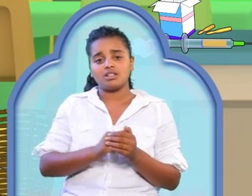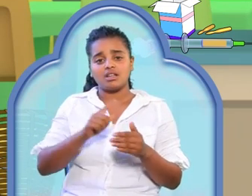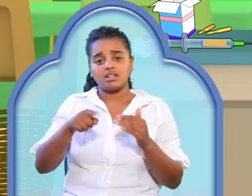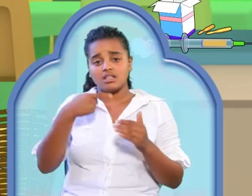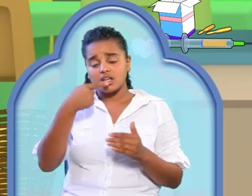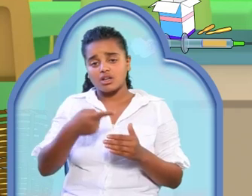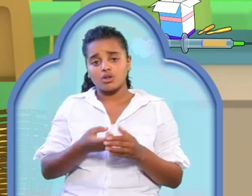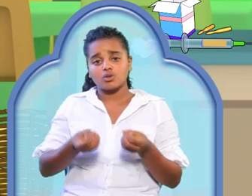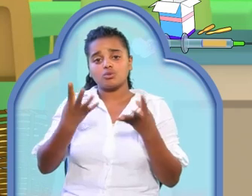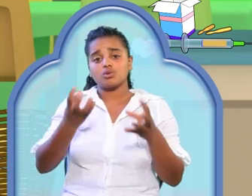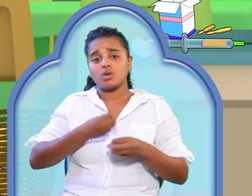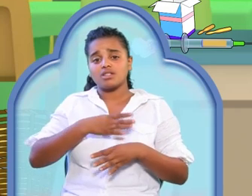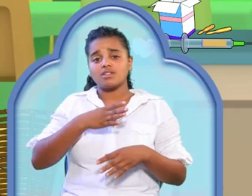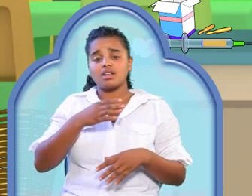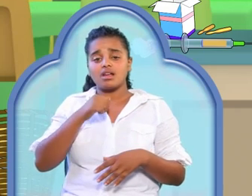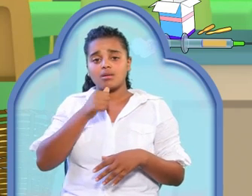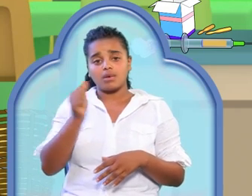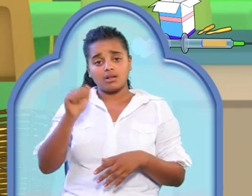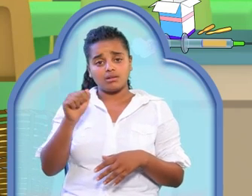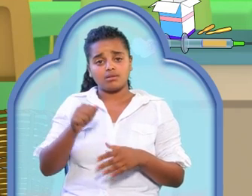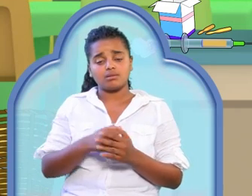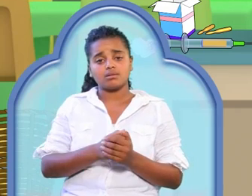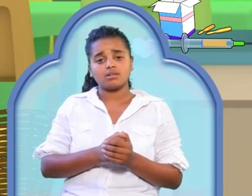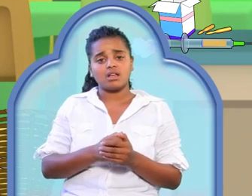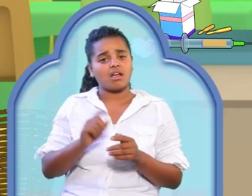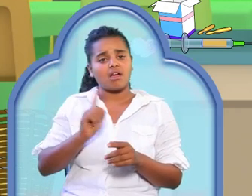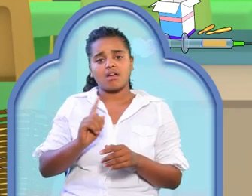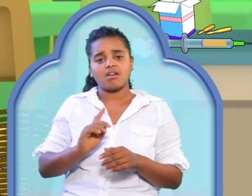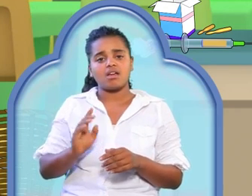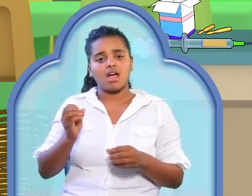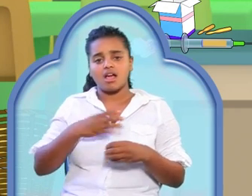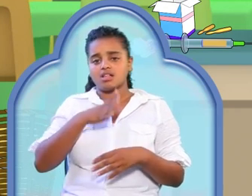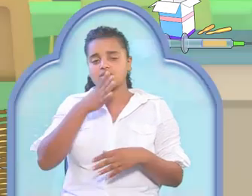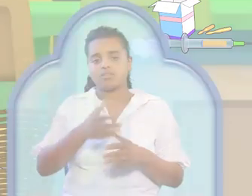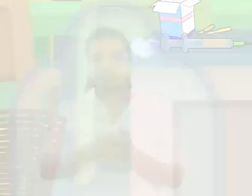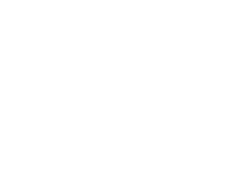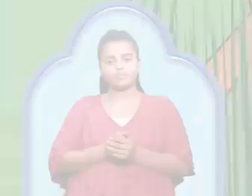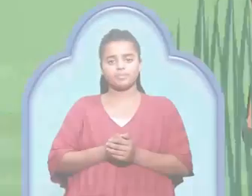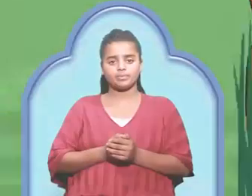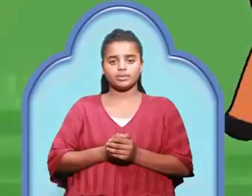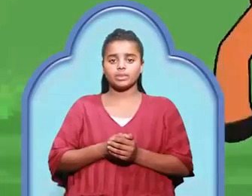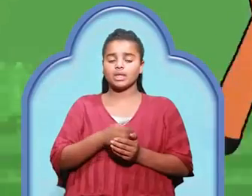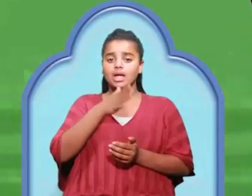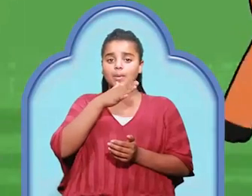ልክ እንደነገርኩሽ ብዙ አስፈራ አይደለም አይደል? አይ አያስፈራም።